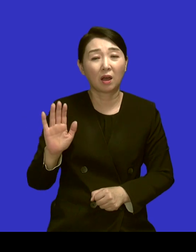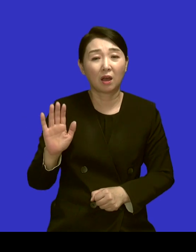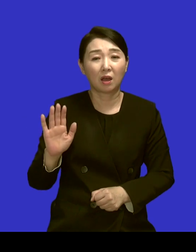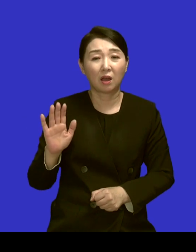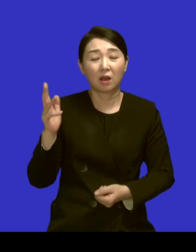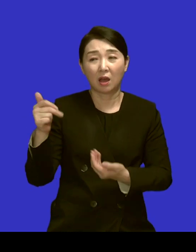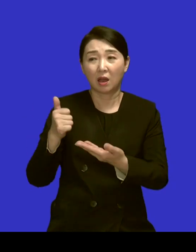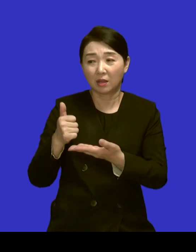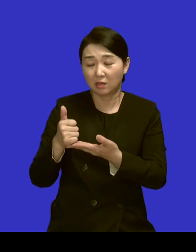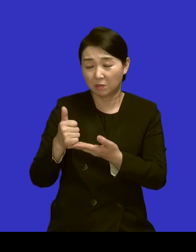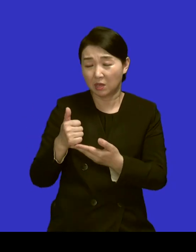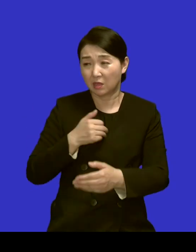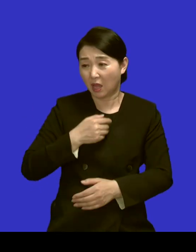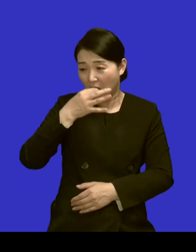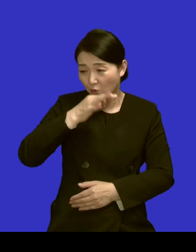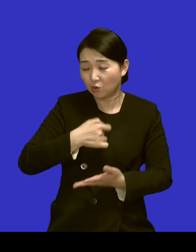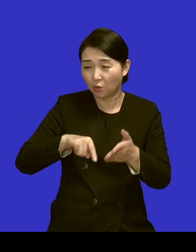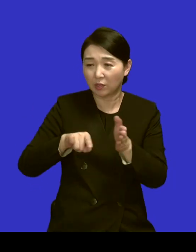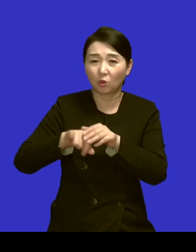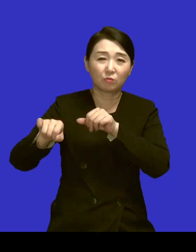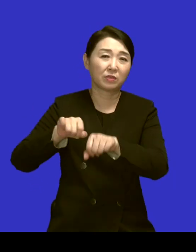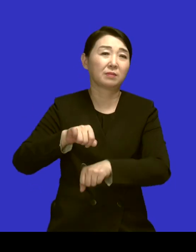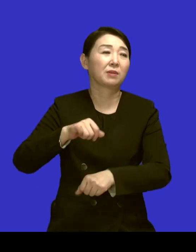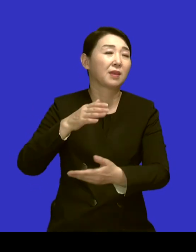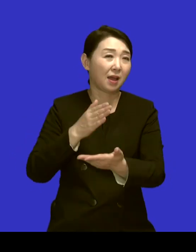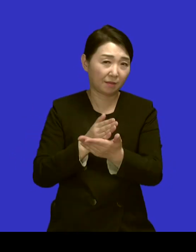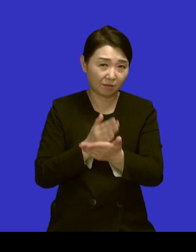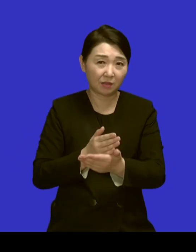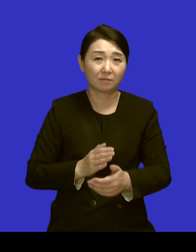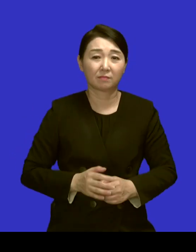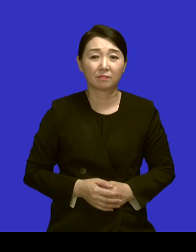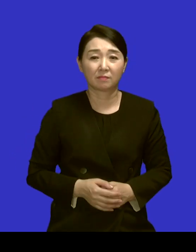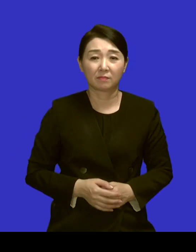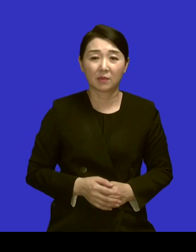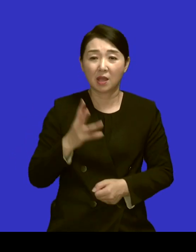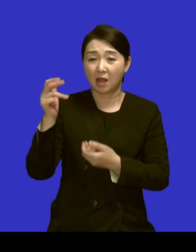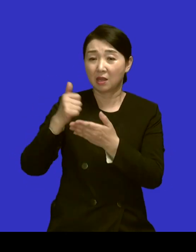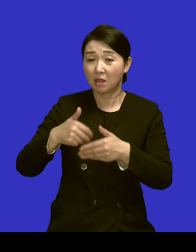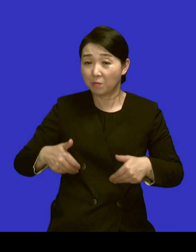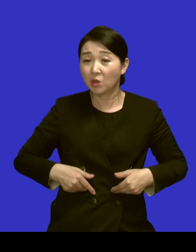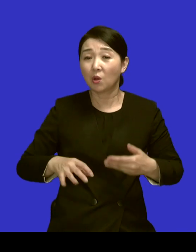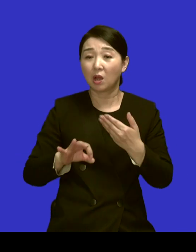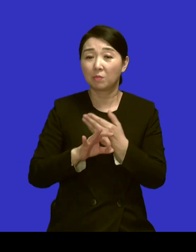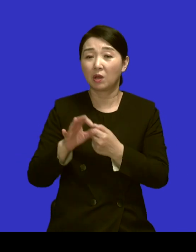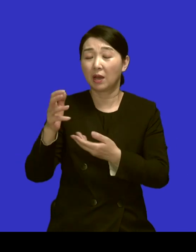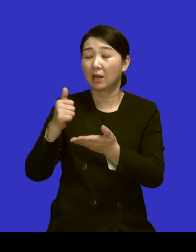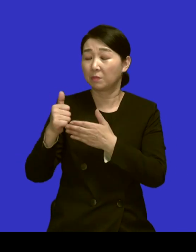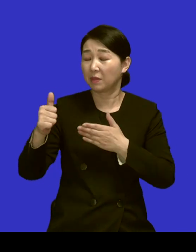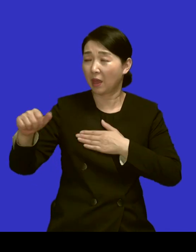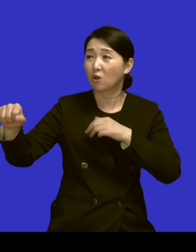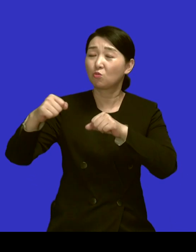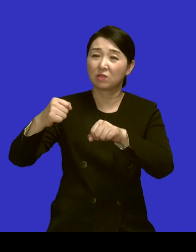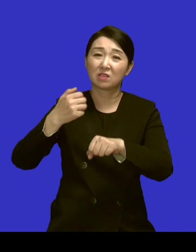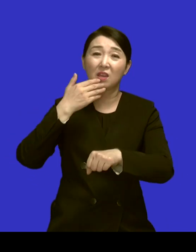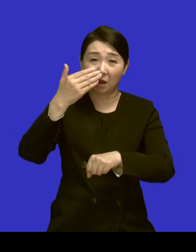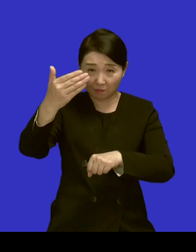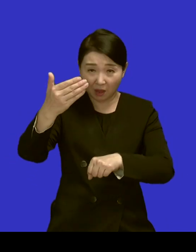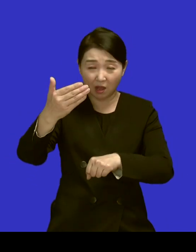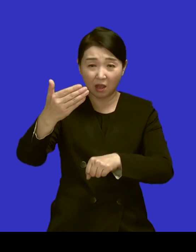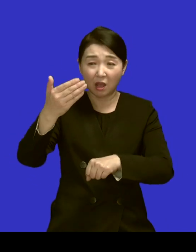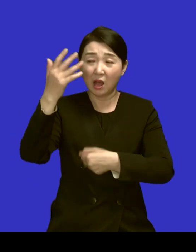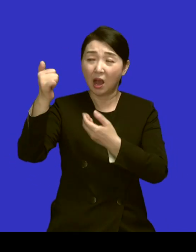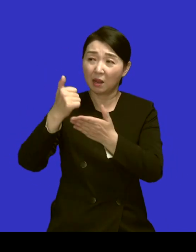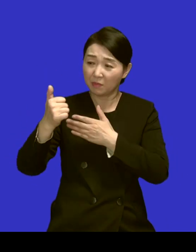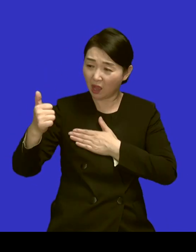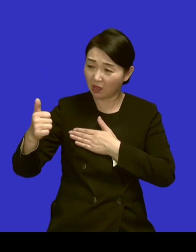이름이 나의 이득을 위해서 움직여서는 안 된다. 그분이 필요하면 그분이 나를 움직이시겠지. 어떻게